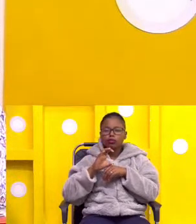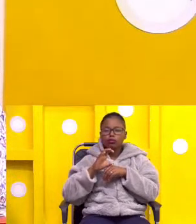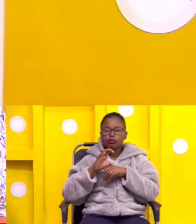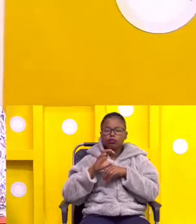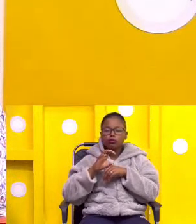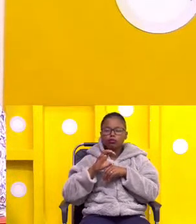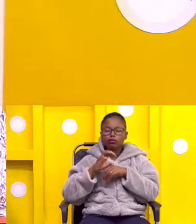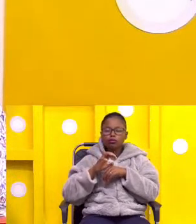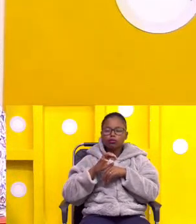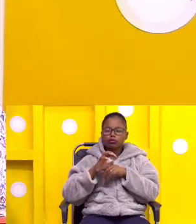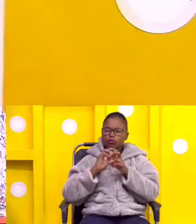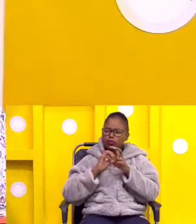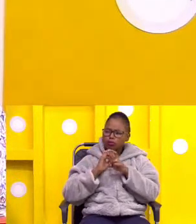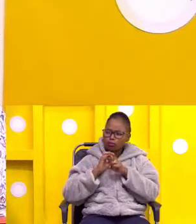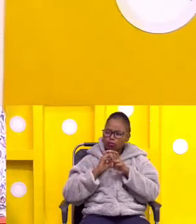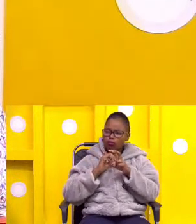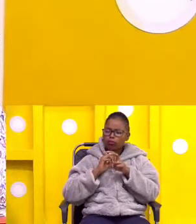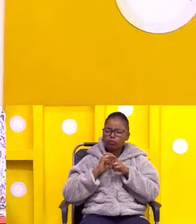Akimarora akimarora.